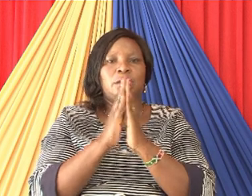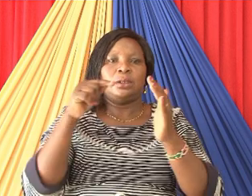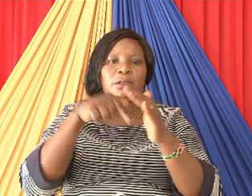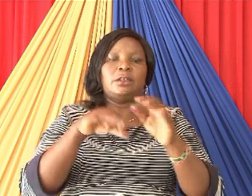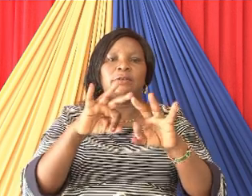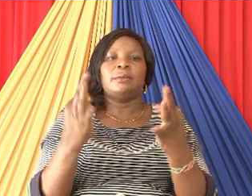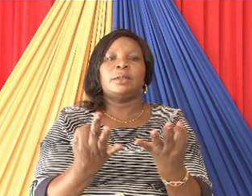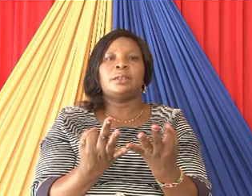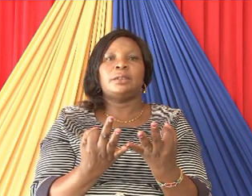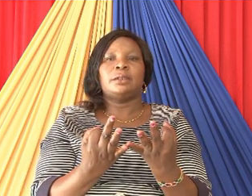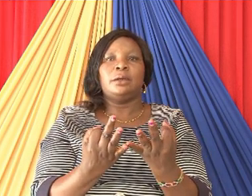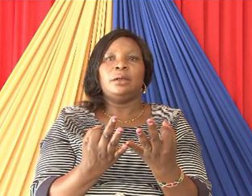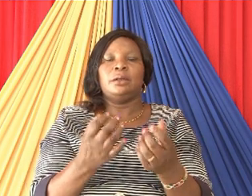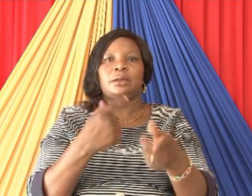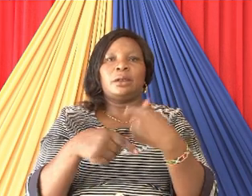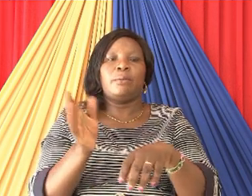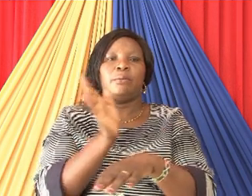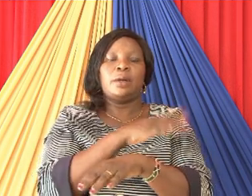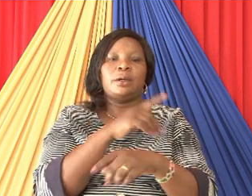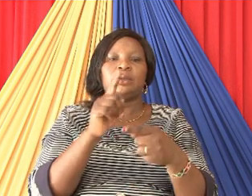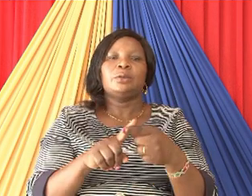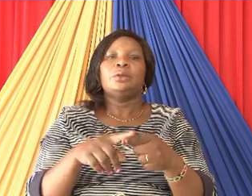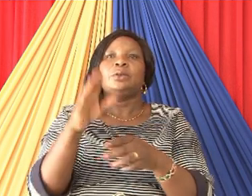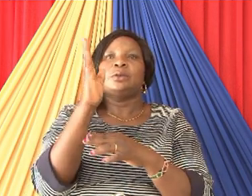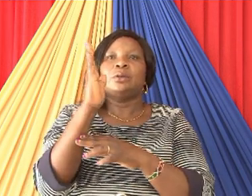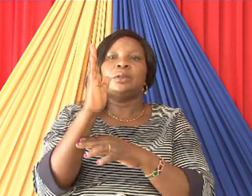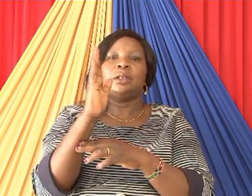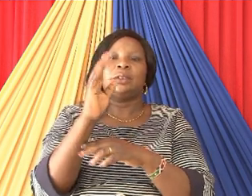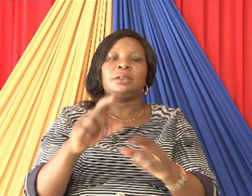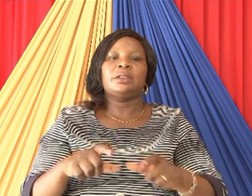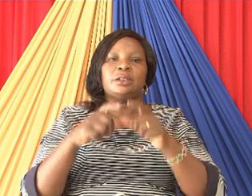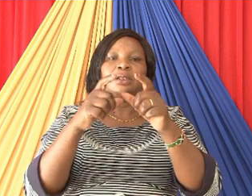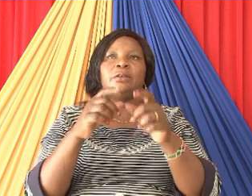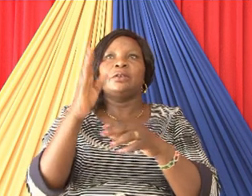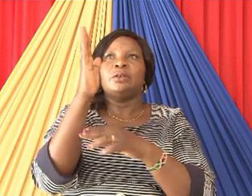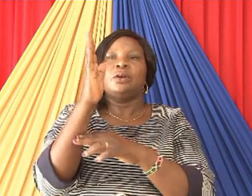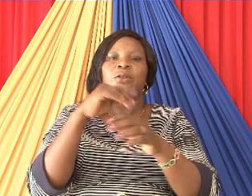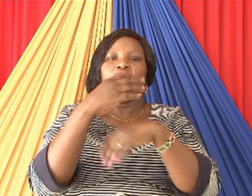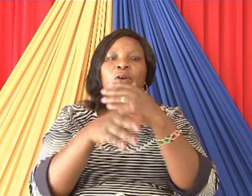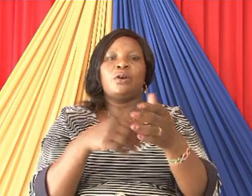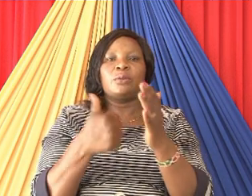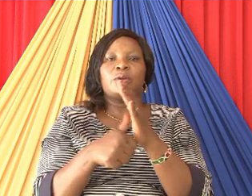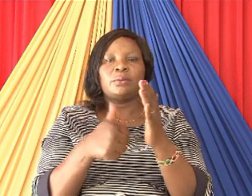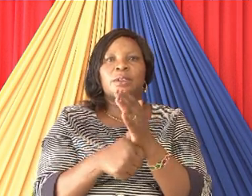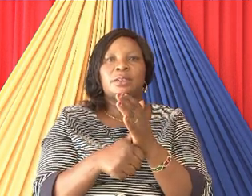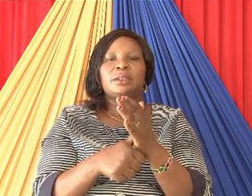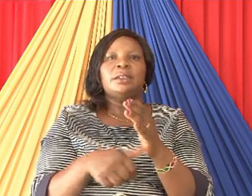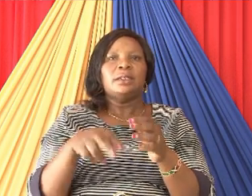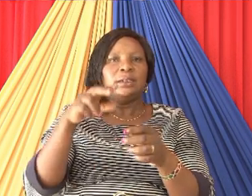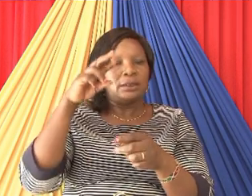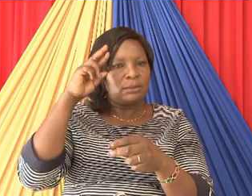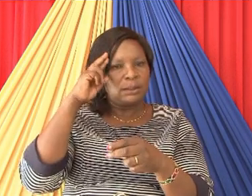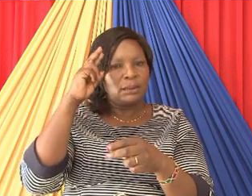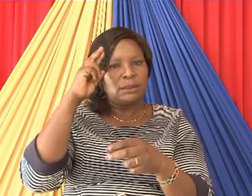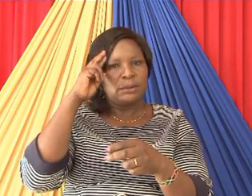Mungu na kupeleka haja zao kwa Mungu wao. The good soil ni watu ambao wanakumbuka nchi na